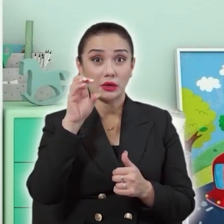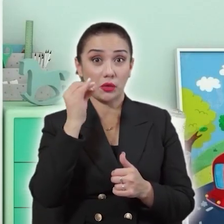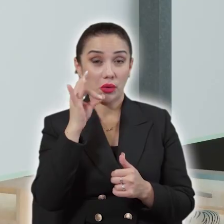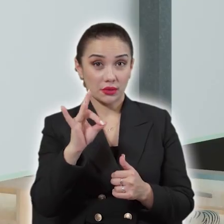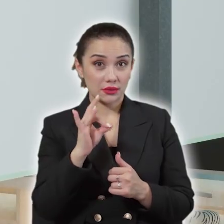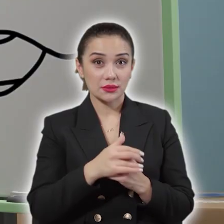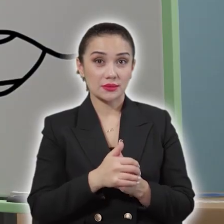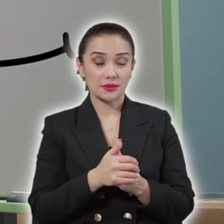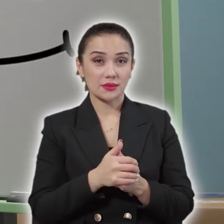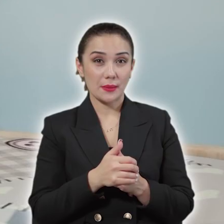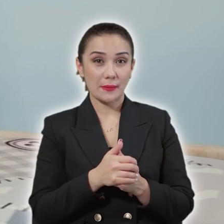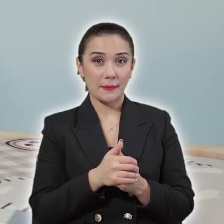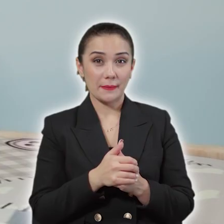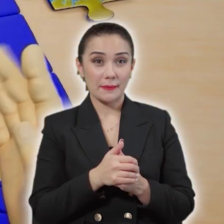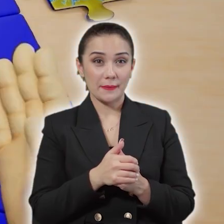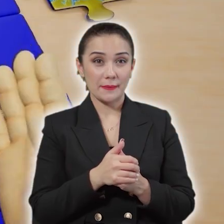Baxtiyor? Vau, mana.